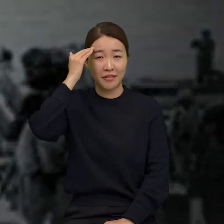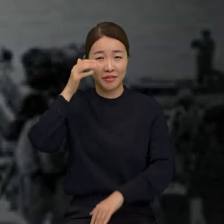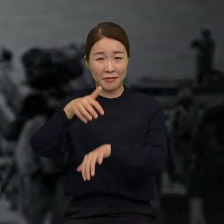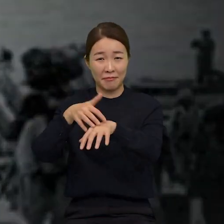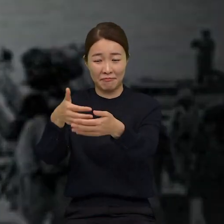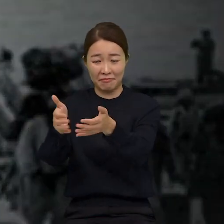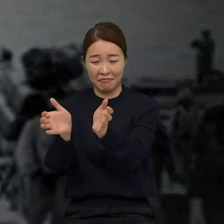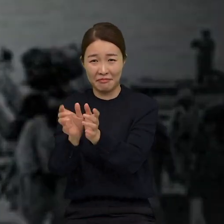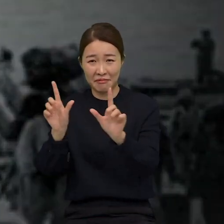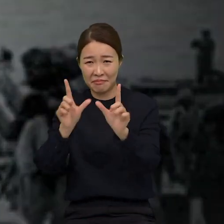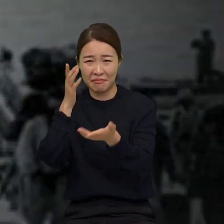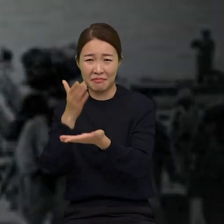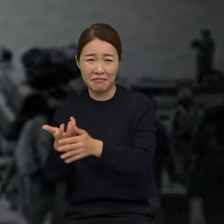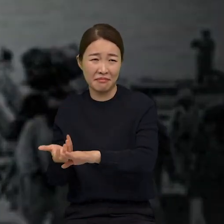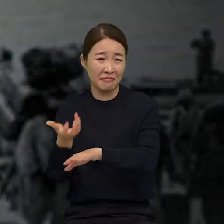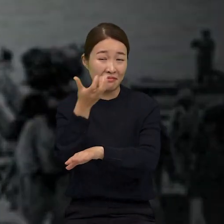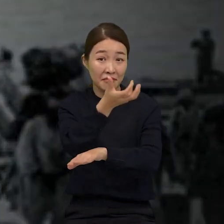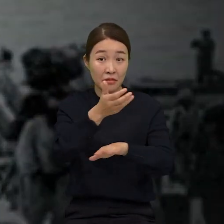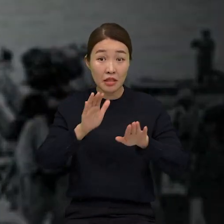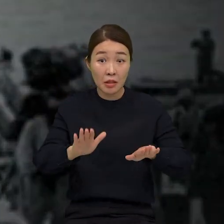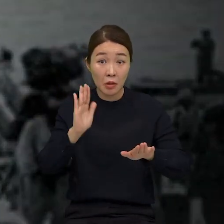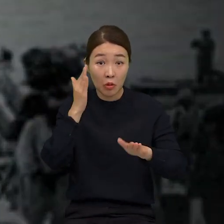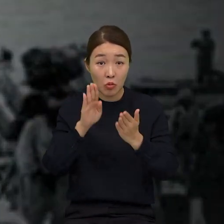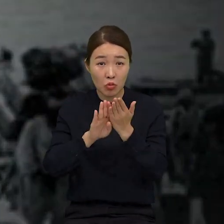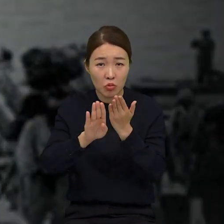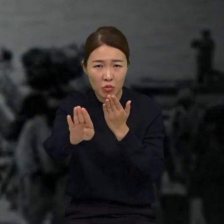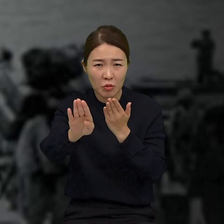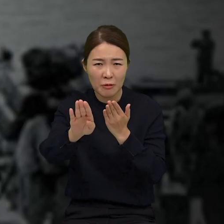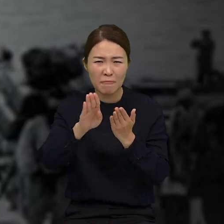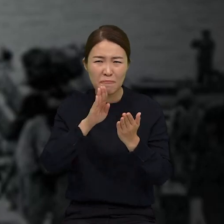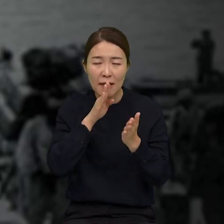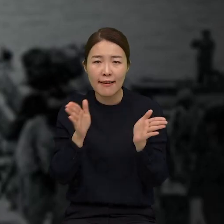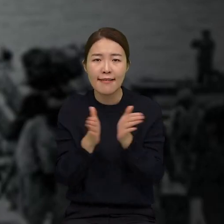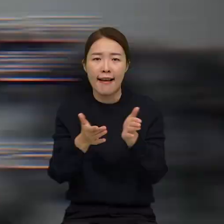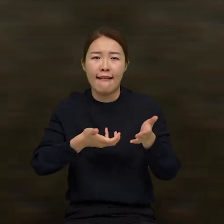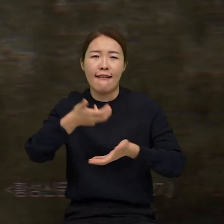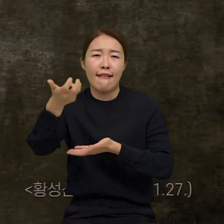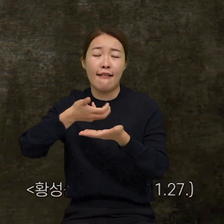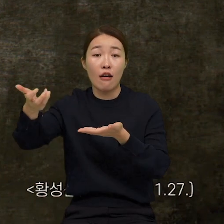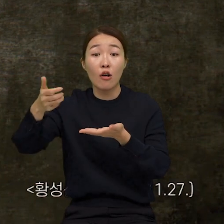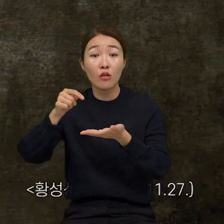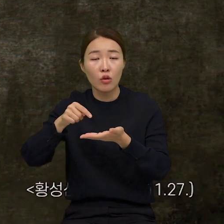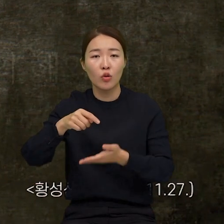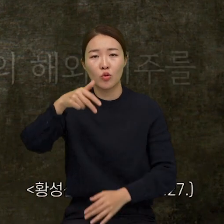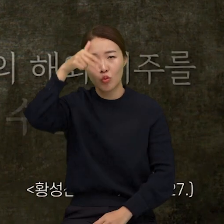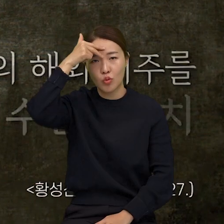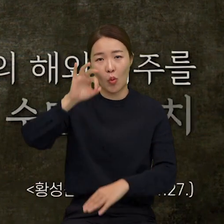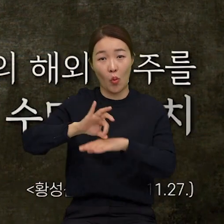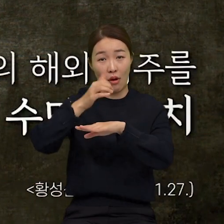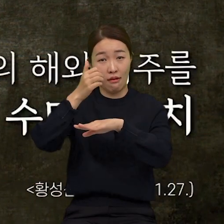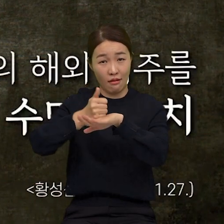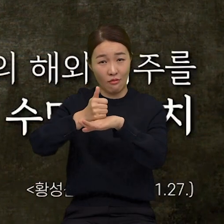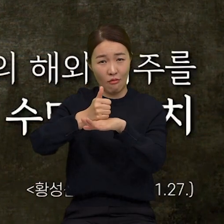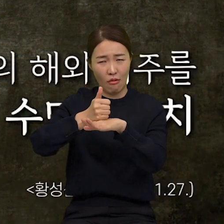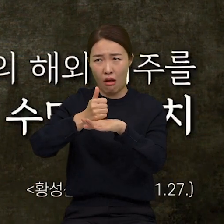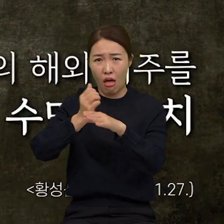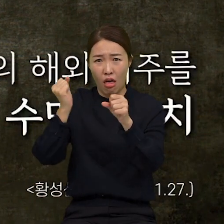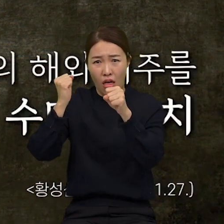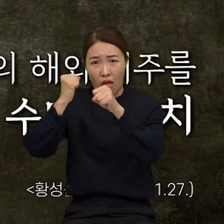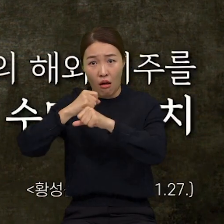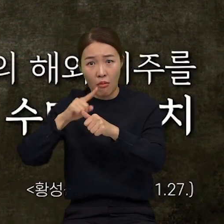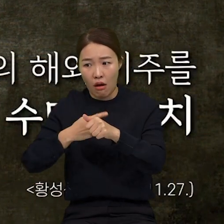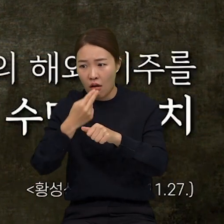한국인의 집단이 주는 근대 이후에 본격적으로 나타난다. 조선 왕조가 기울어가자 생존을